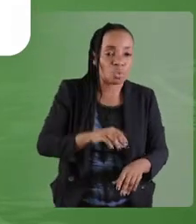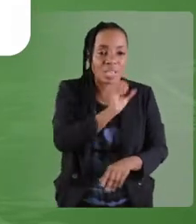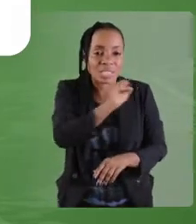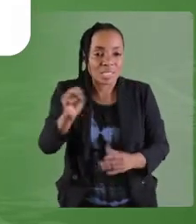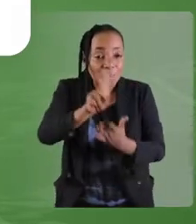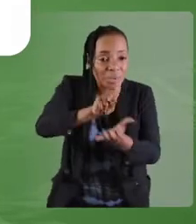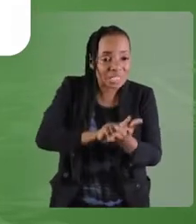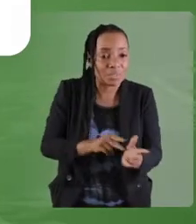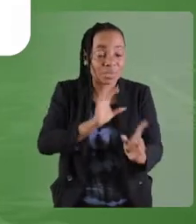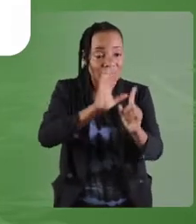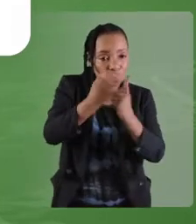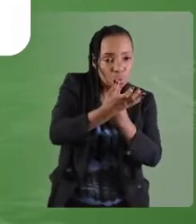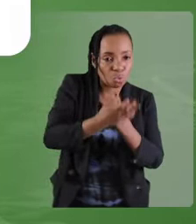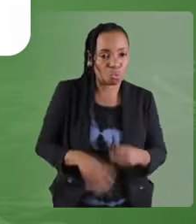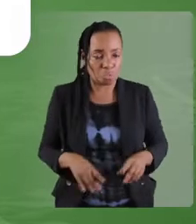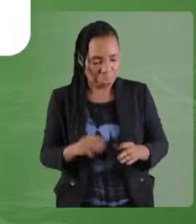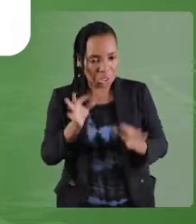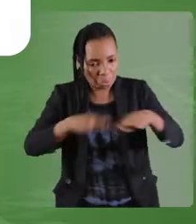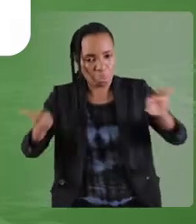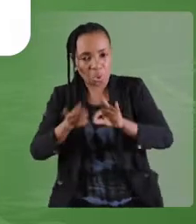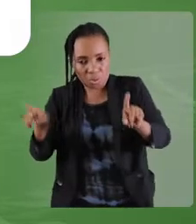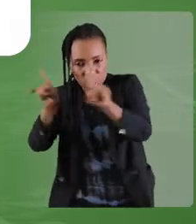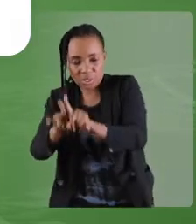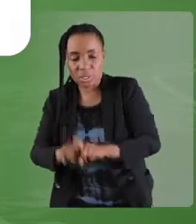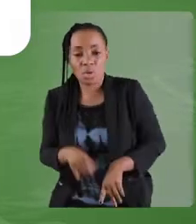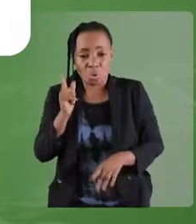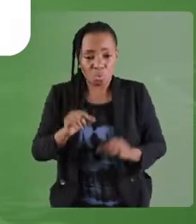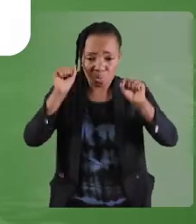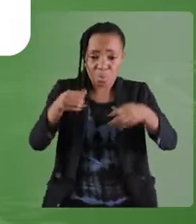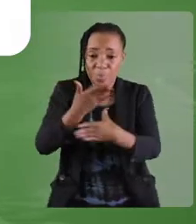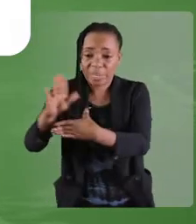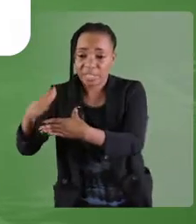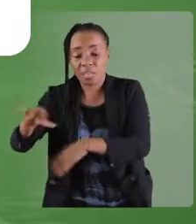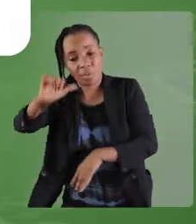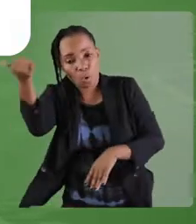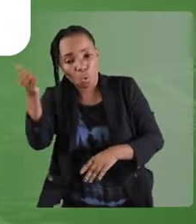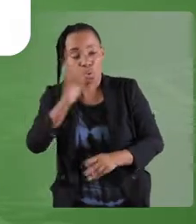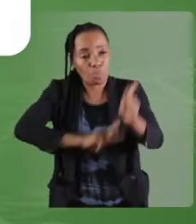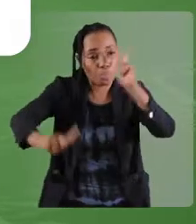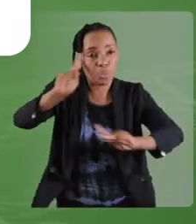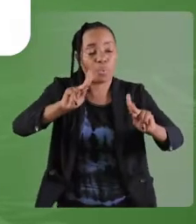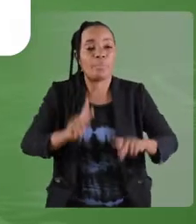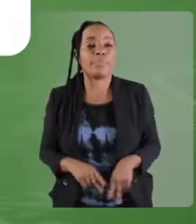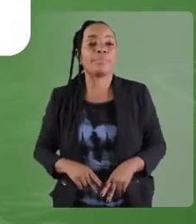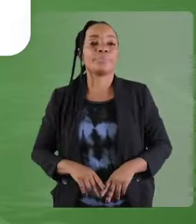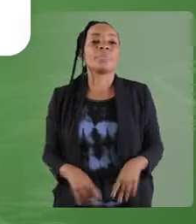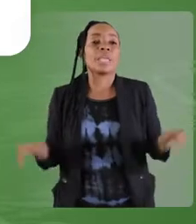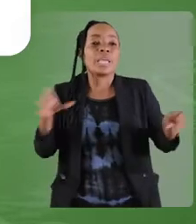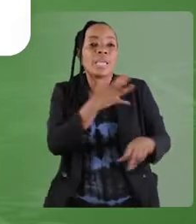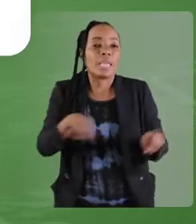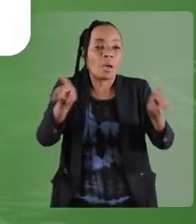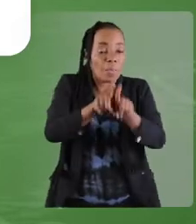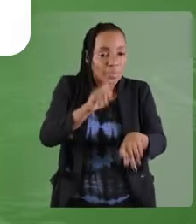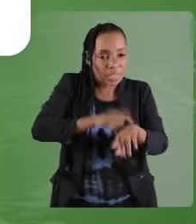par rapport à ses principes, possède un ensemble de principes, un ensemble de valeurs qu'il est capable de partager. Et en même